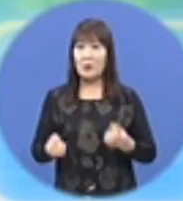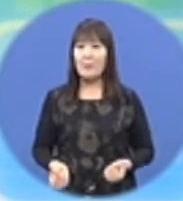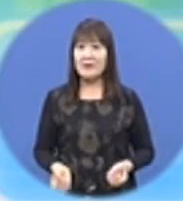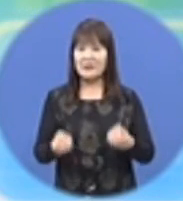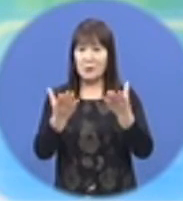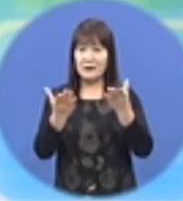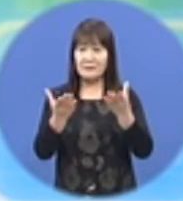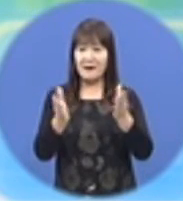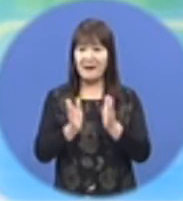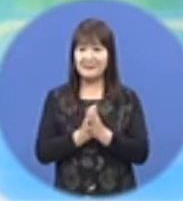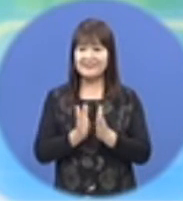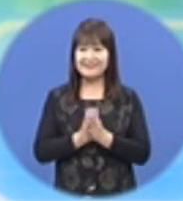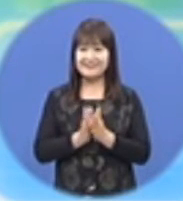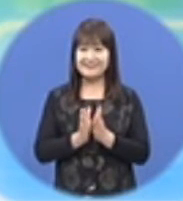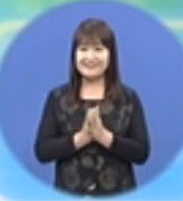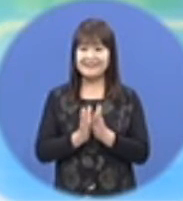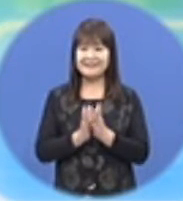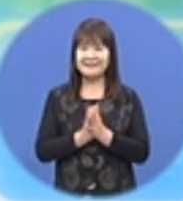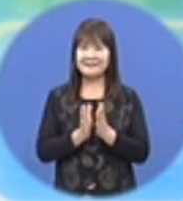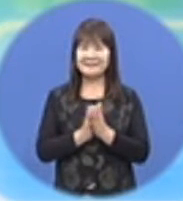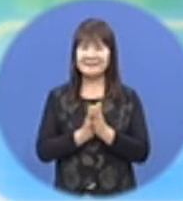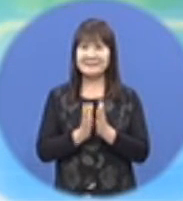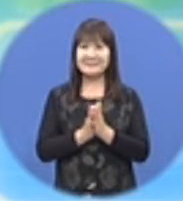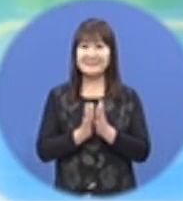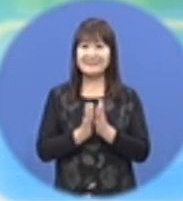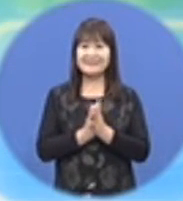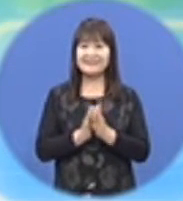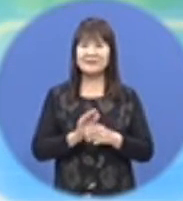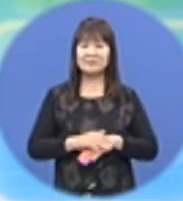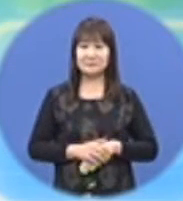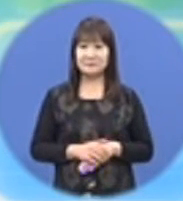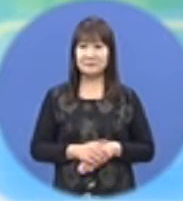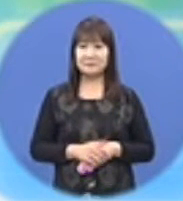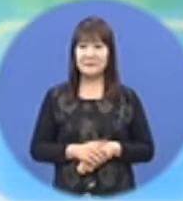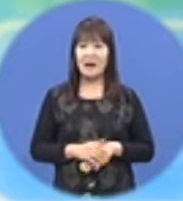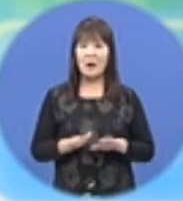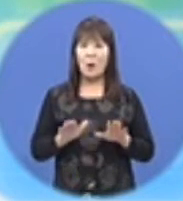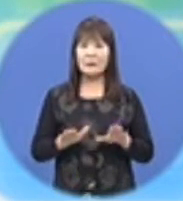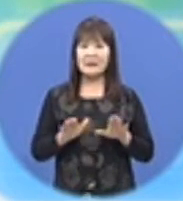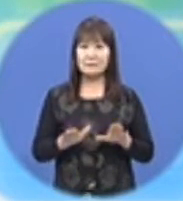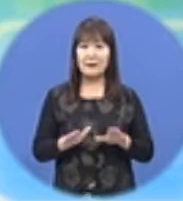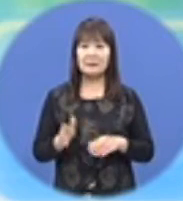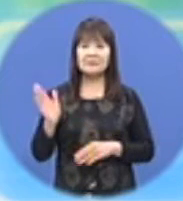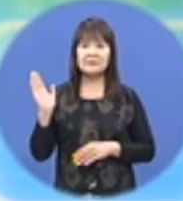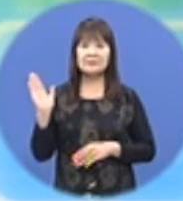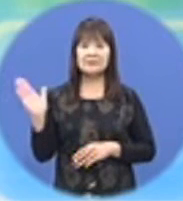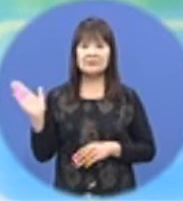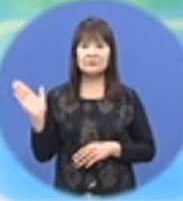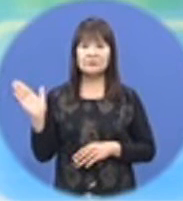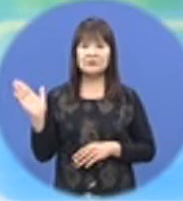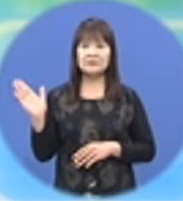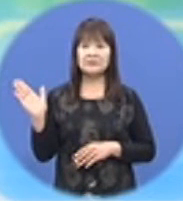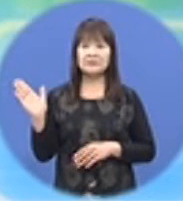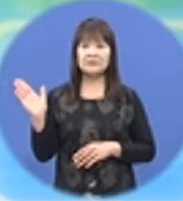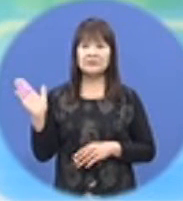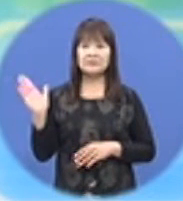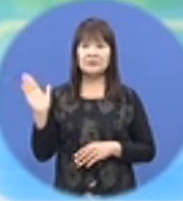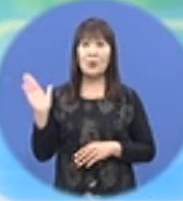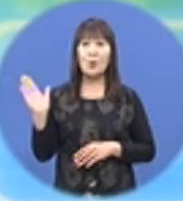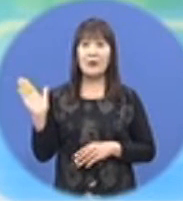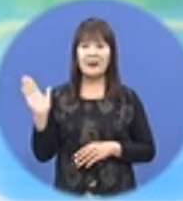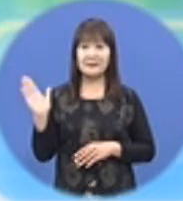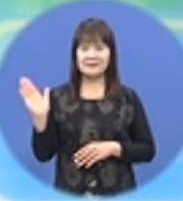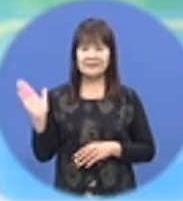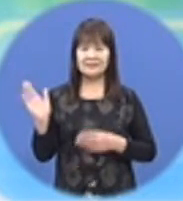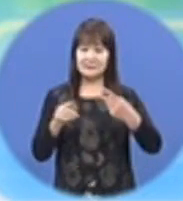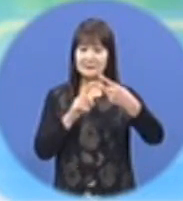ございます。 おめでとうございます。 そして今月は魚国商店の紀州七色唐